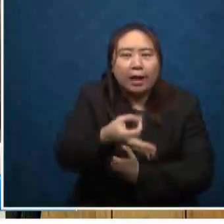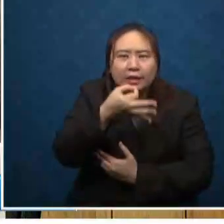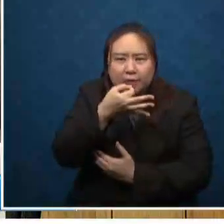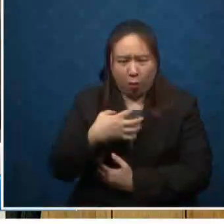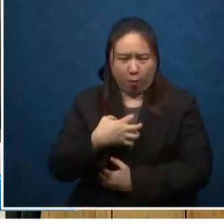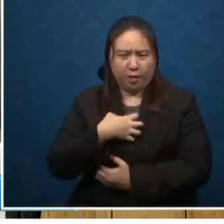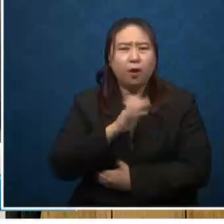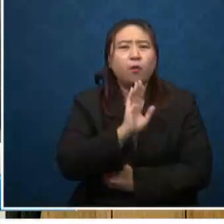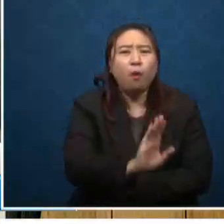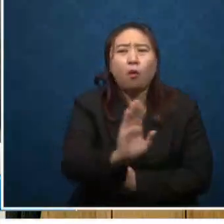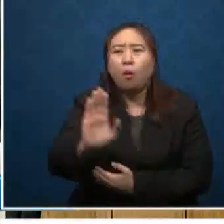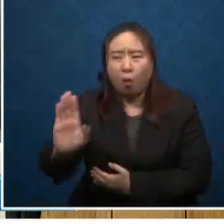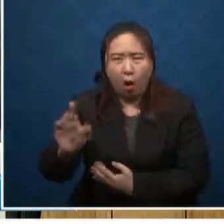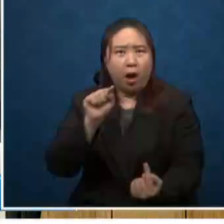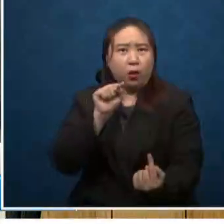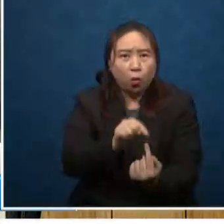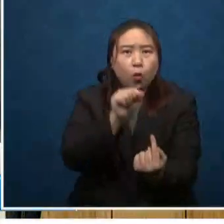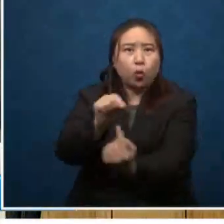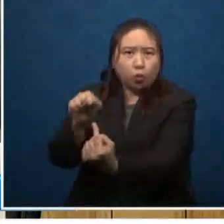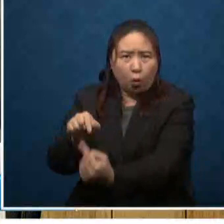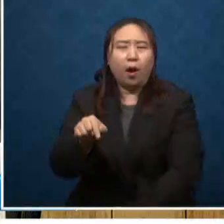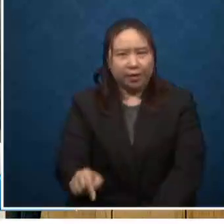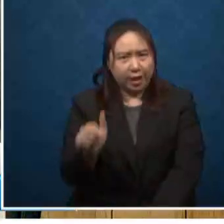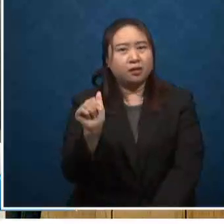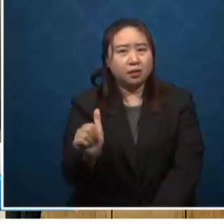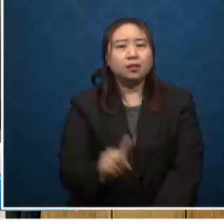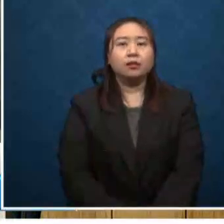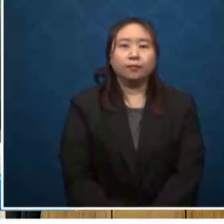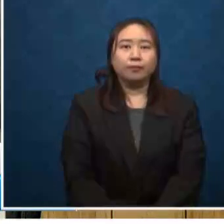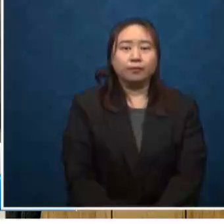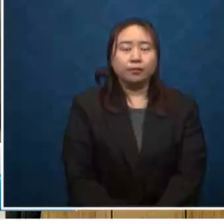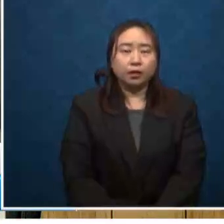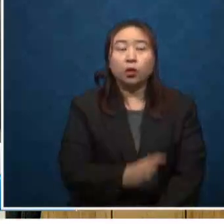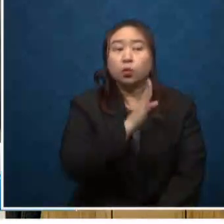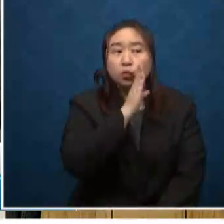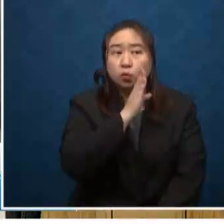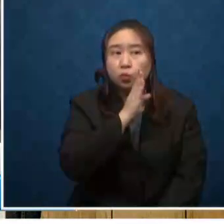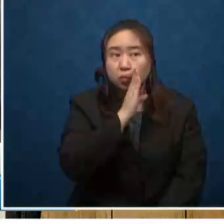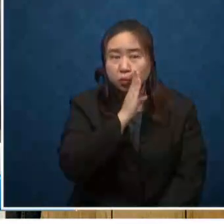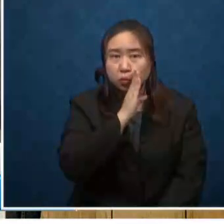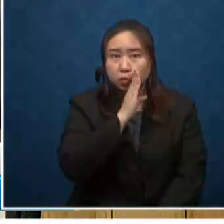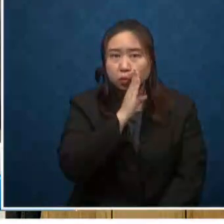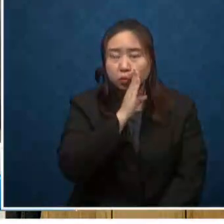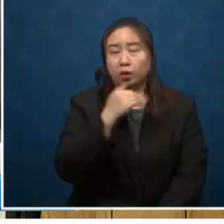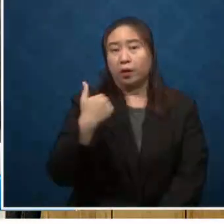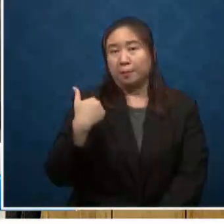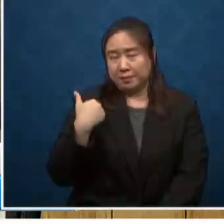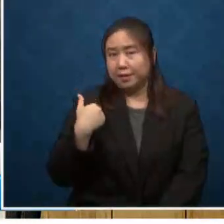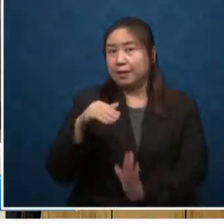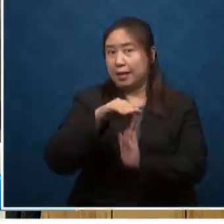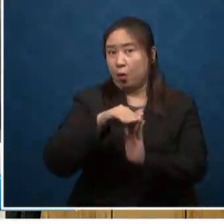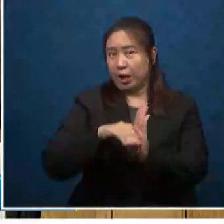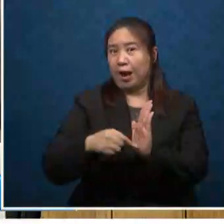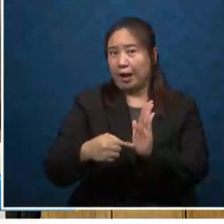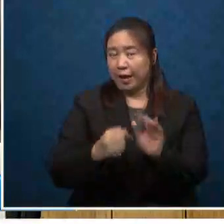ามความต้องการของกลุ่มเป้าหมายเนี่ยเป็นเรื่องที่ดีมากๆเลยนะครับถ้ายังมีแนวทางตรงนี้ให้สามาร